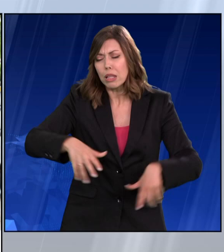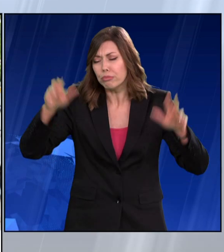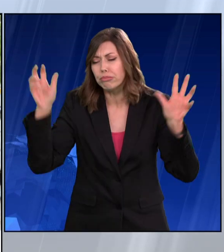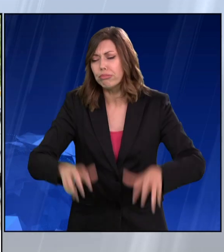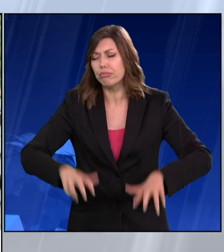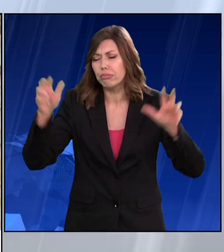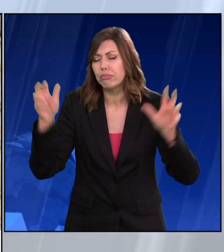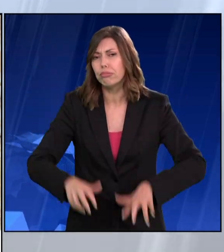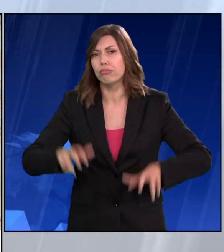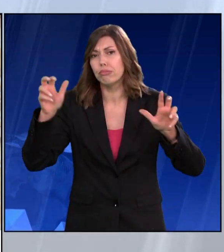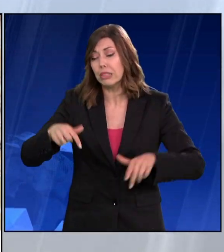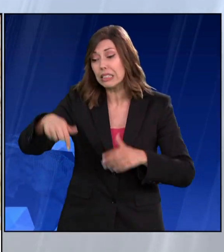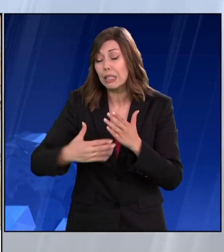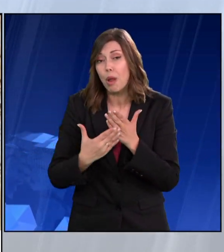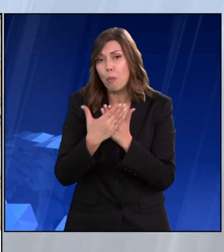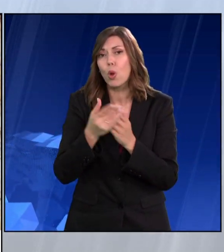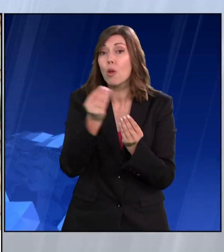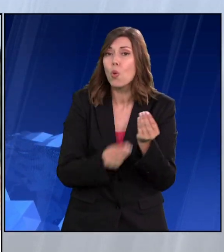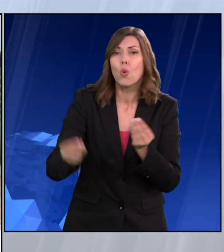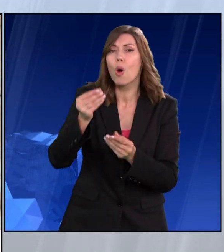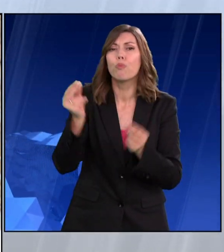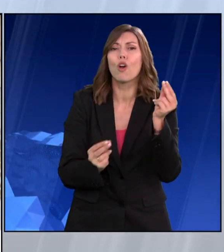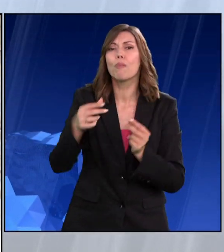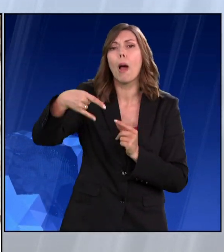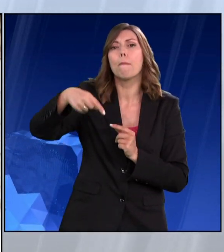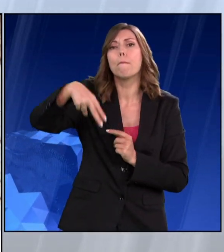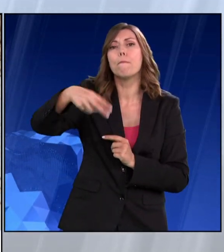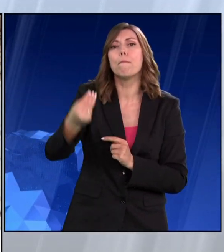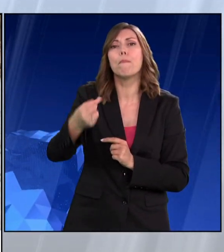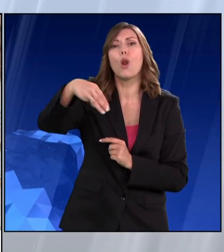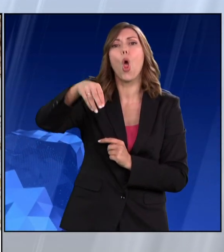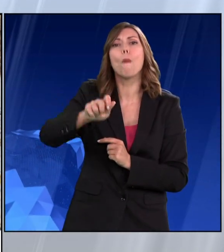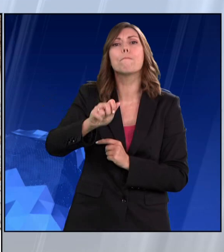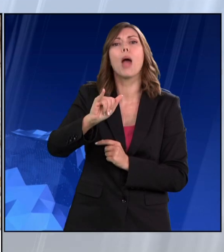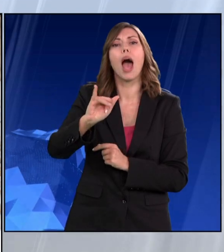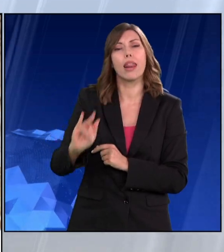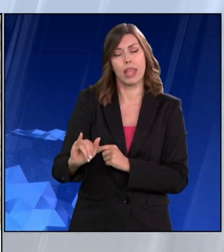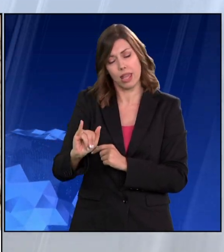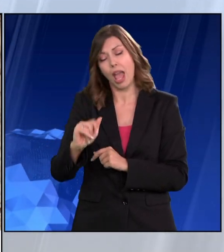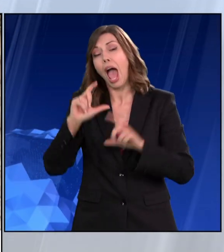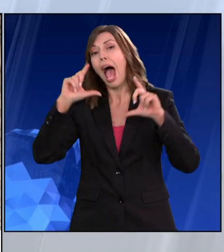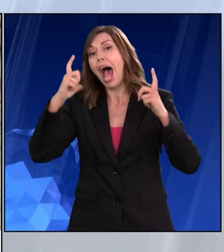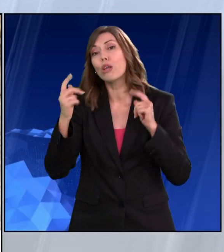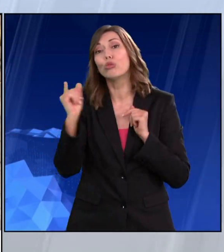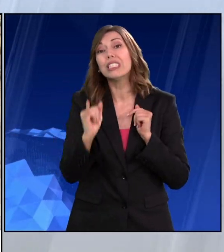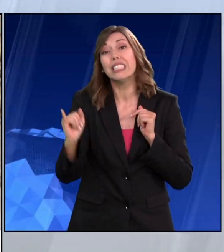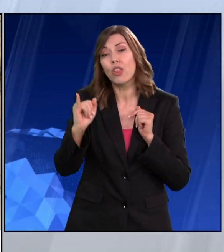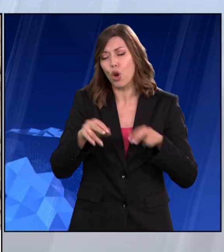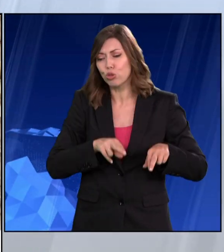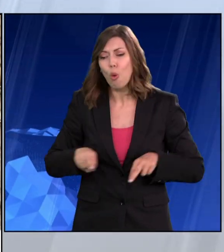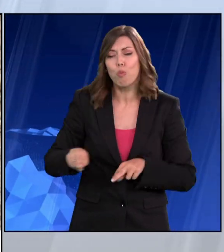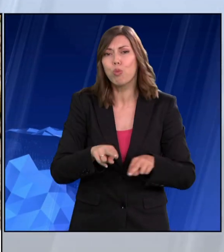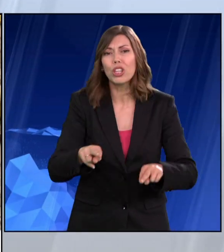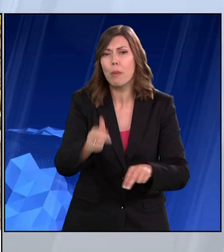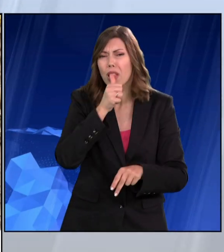να εντοπίζονται κυρίως στο Πλωμάρι. Στην παραλία Αγίου Ισιδώρου, το ποτάμι κατέβασε μεγάλο όγκο νερού, με αποτέλεσμα να παρασυρθεί